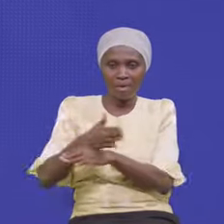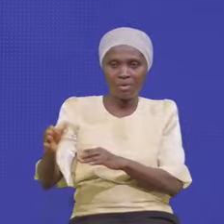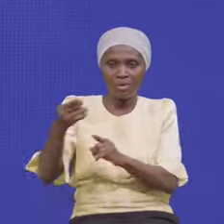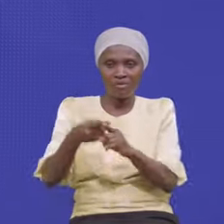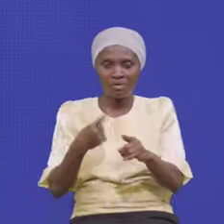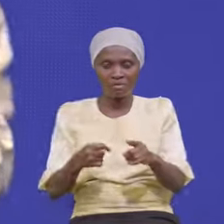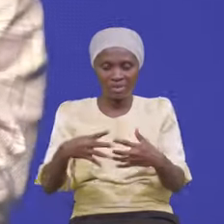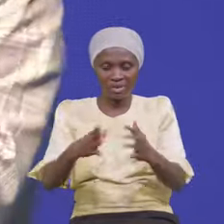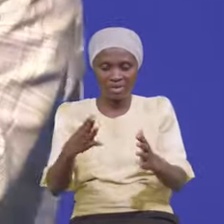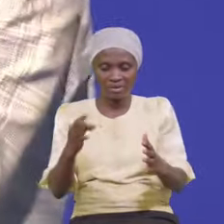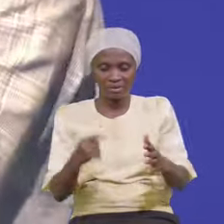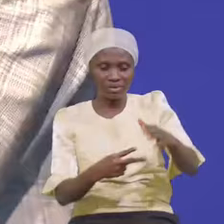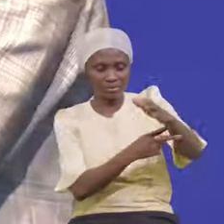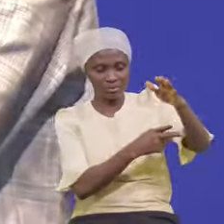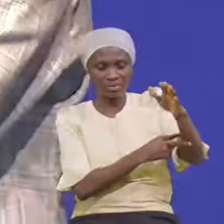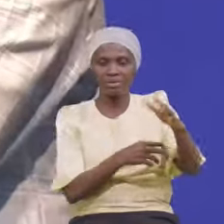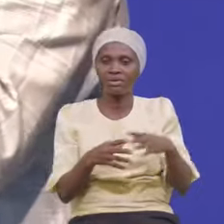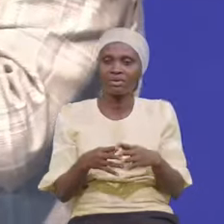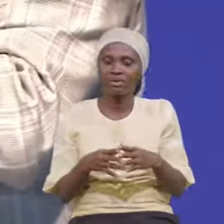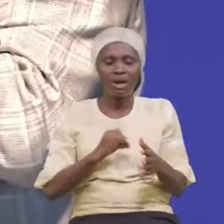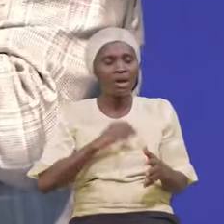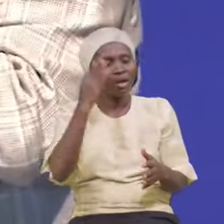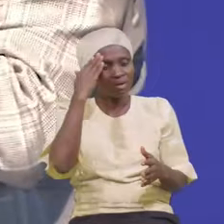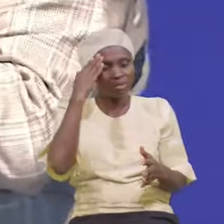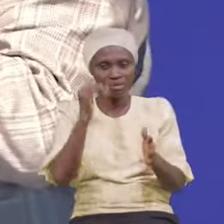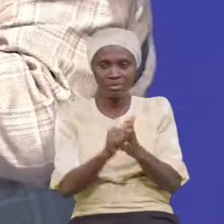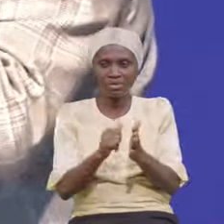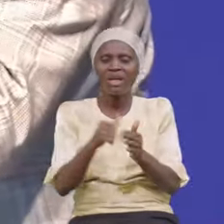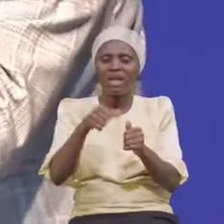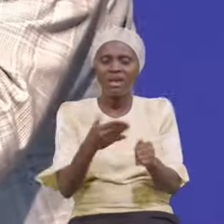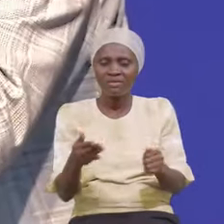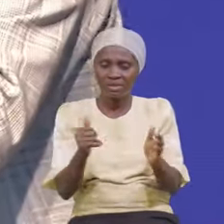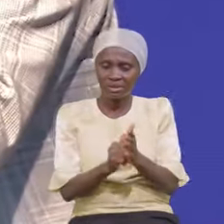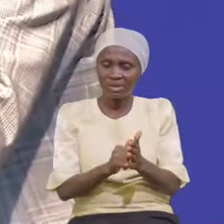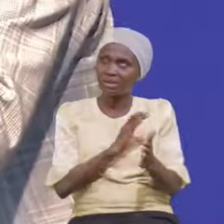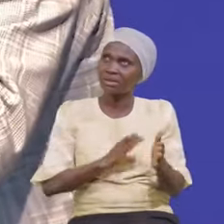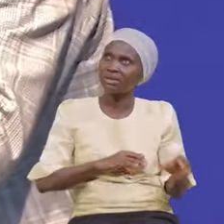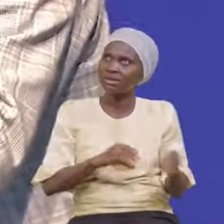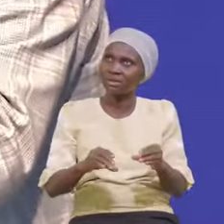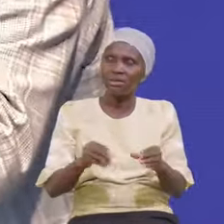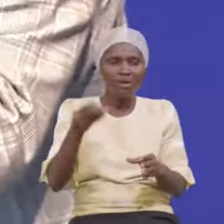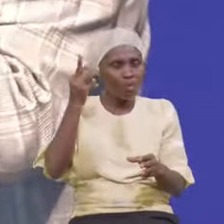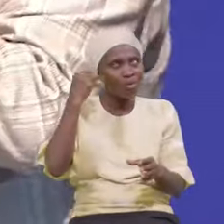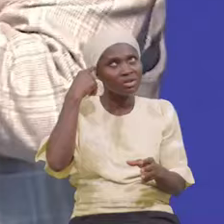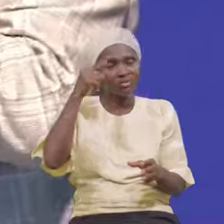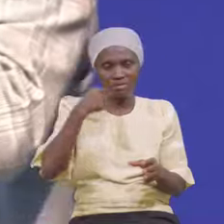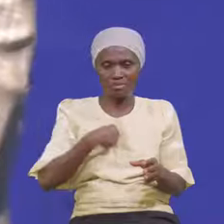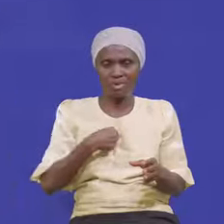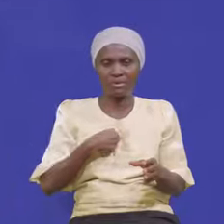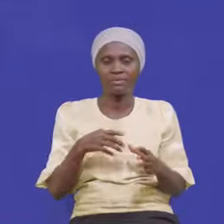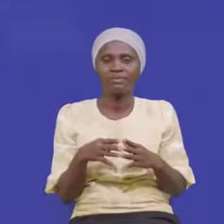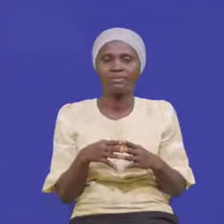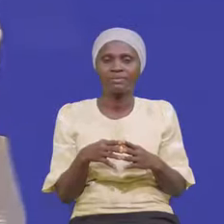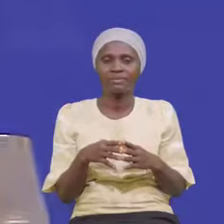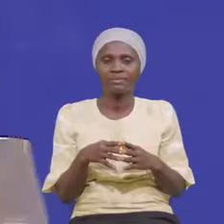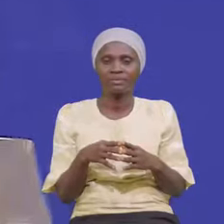యొక్క వారధి ద్వారాలు నన్ను వెనక్కి పంపించవు. I know that everything Christ did was for me. నాకు తెలుసు క్రీస్తు